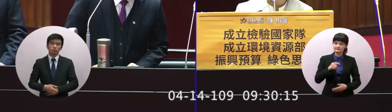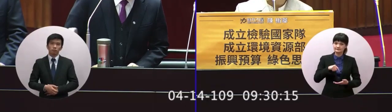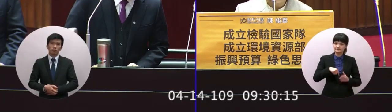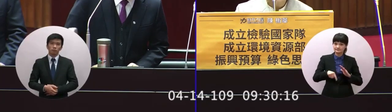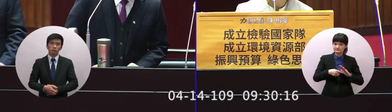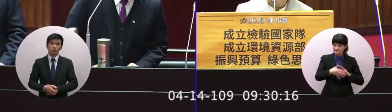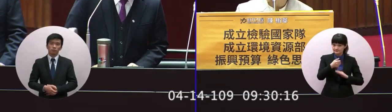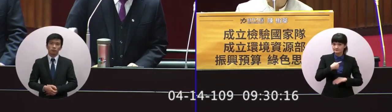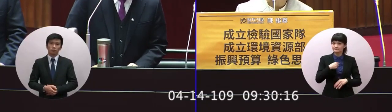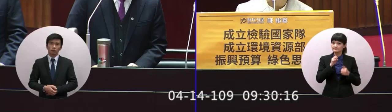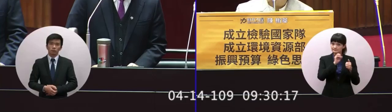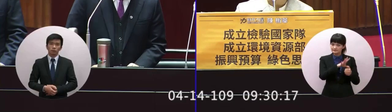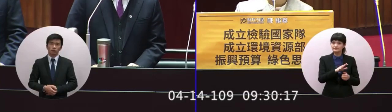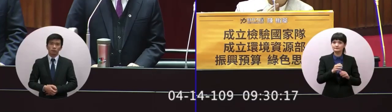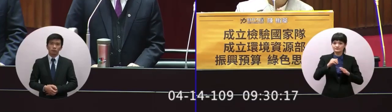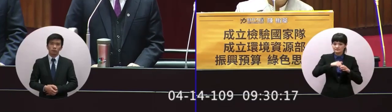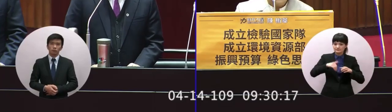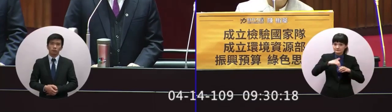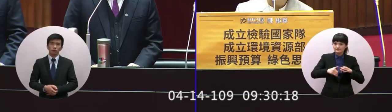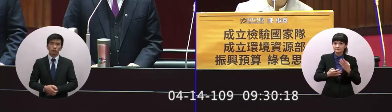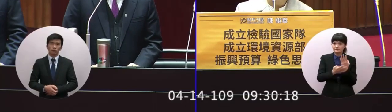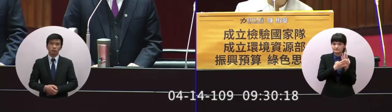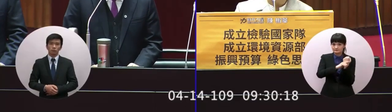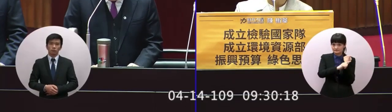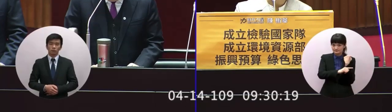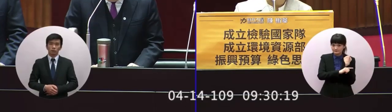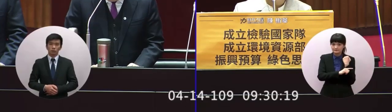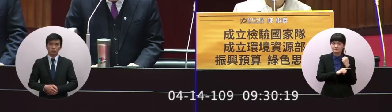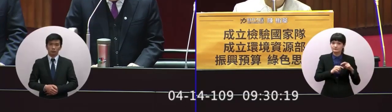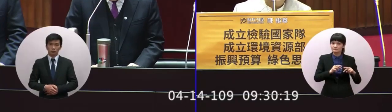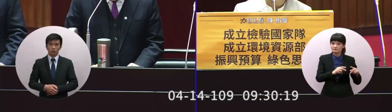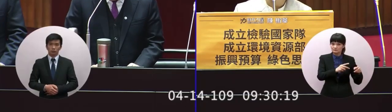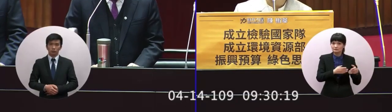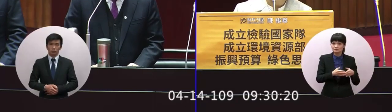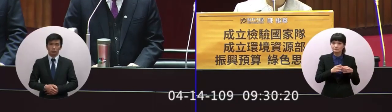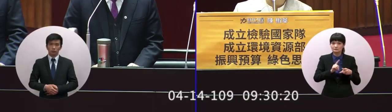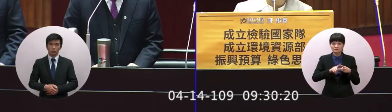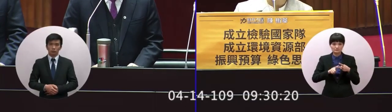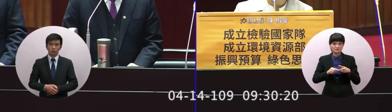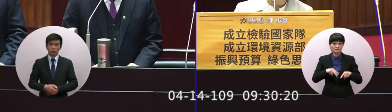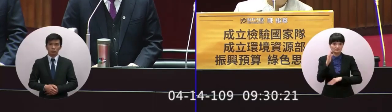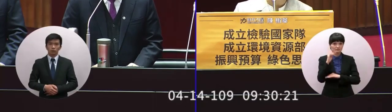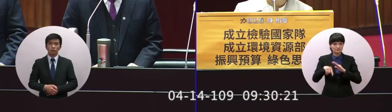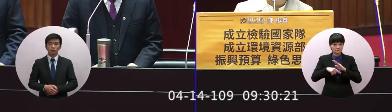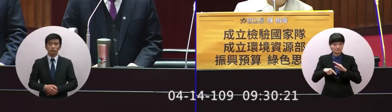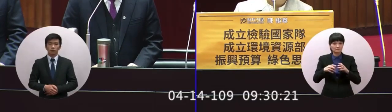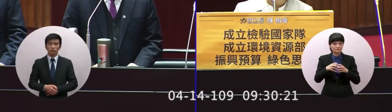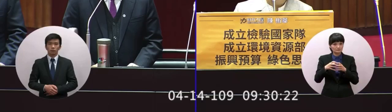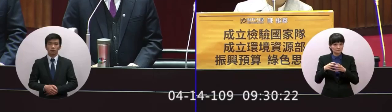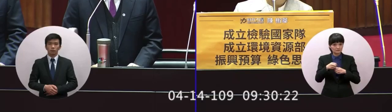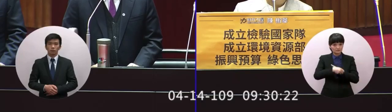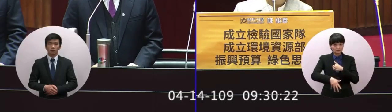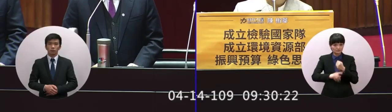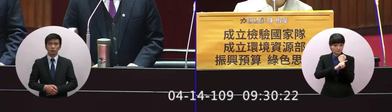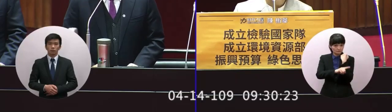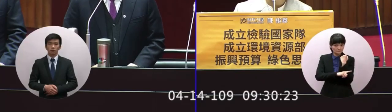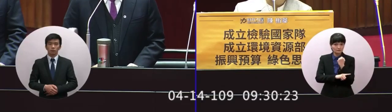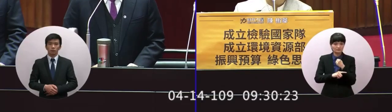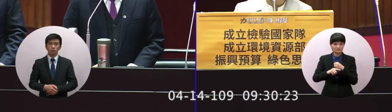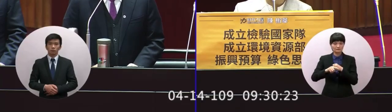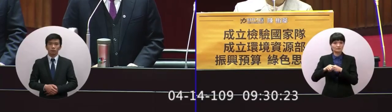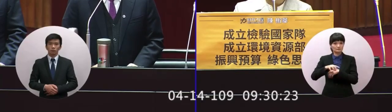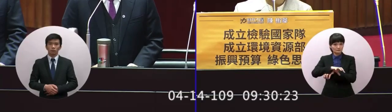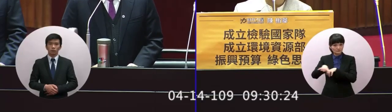提到的矿业法修法，行政院组织法，环境资源部成立，本